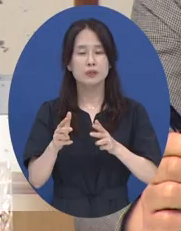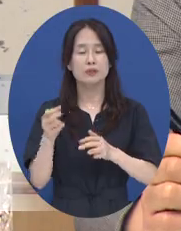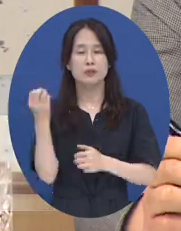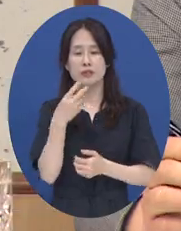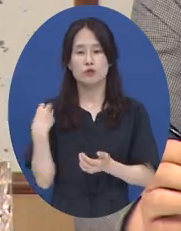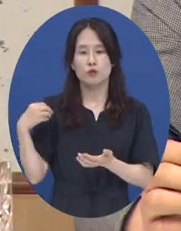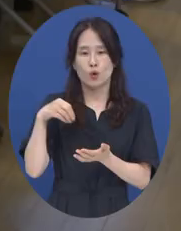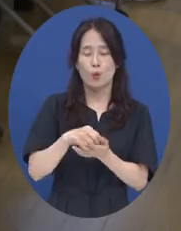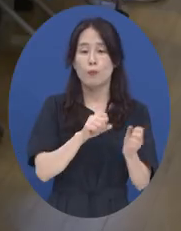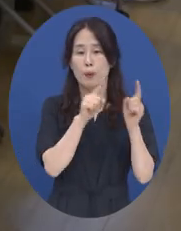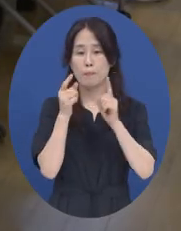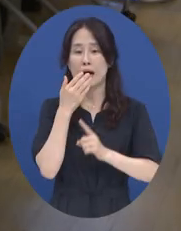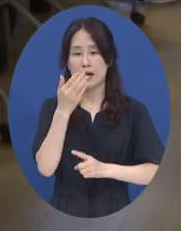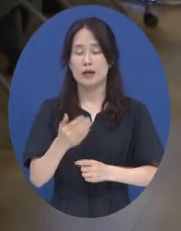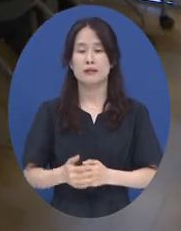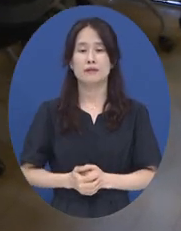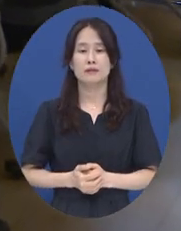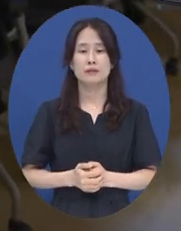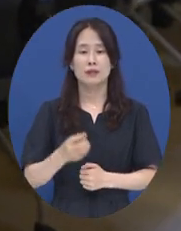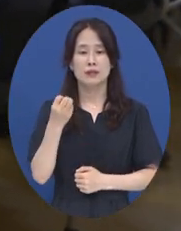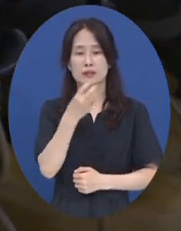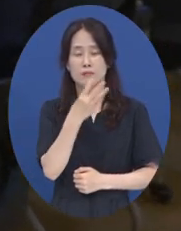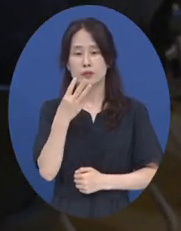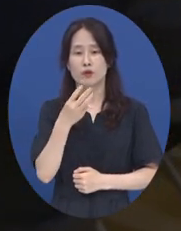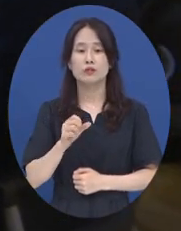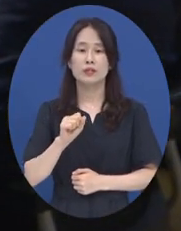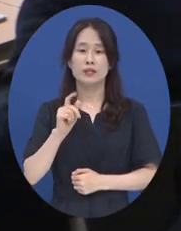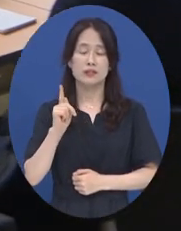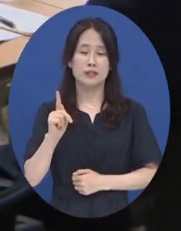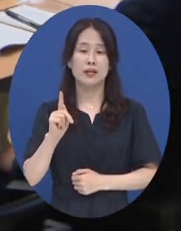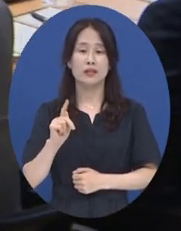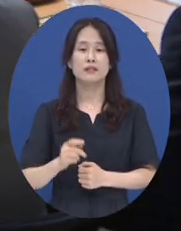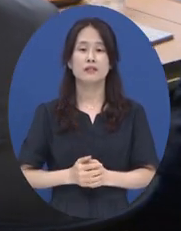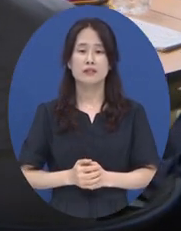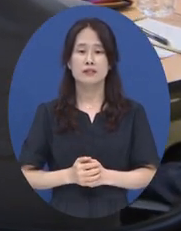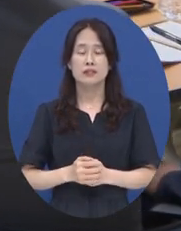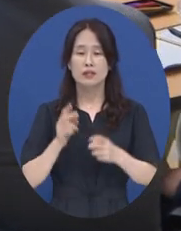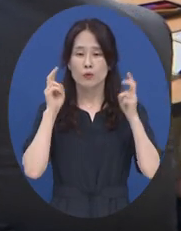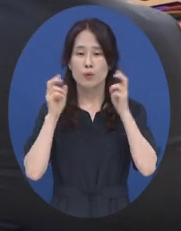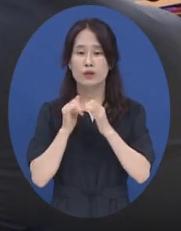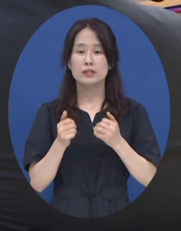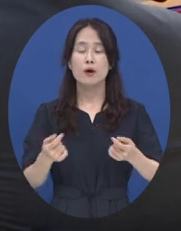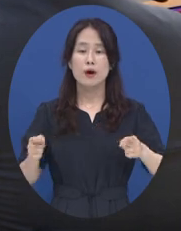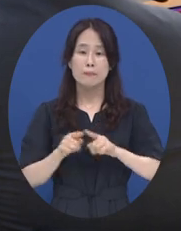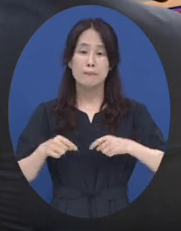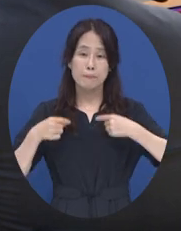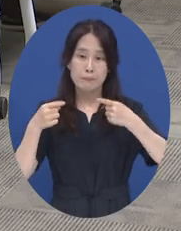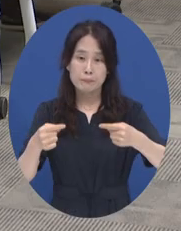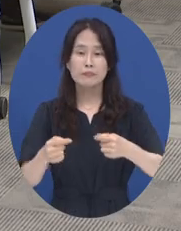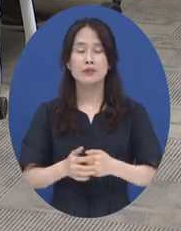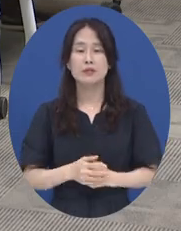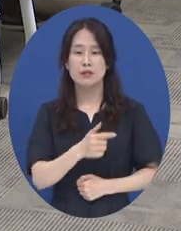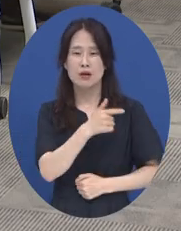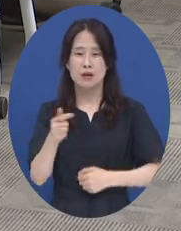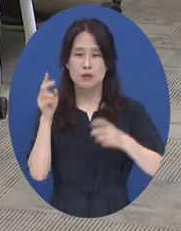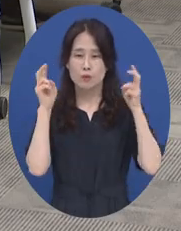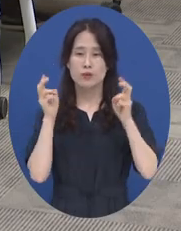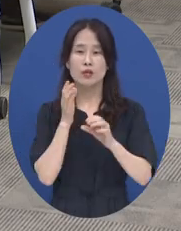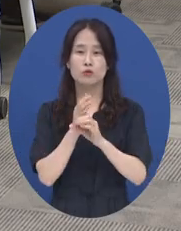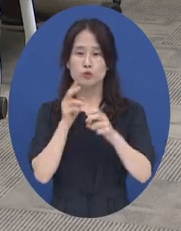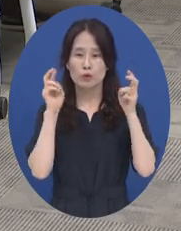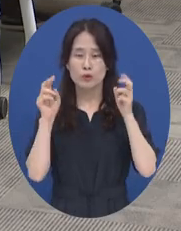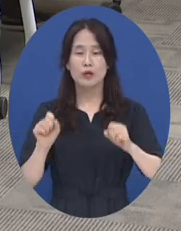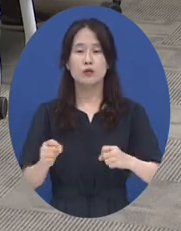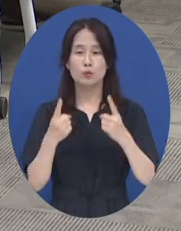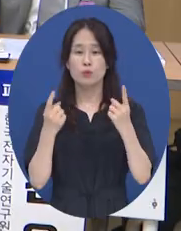잡을 수가 있습니다. 삼성전자와 SK 하이닉스 등 기업인들도 함께했는데 대기업과 중소기업의